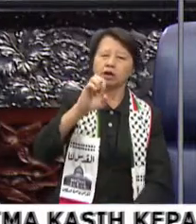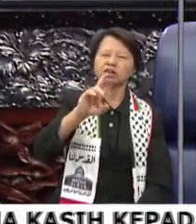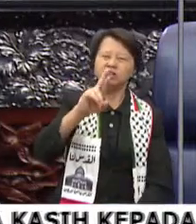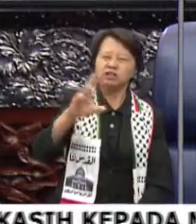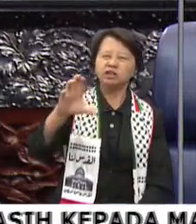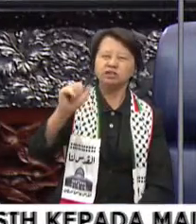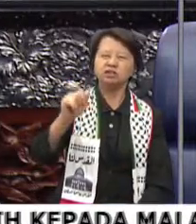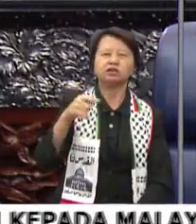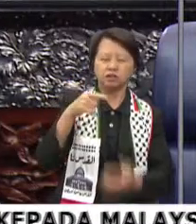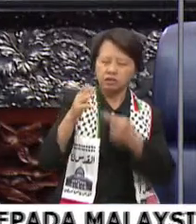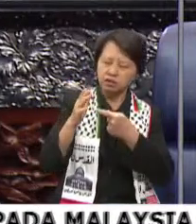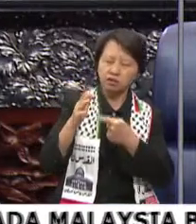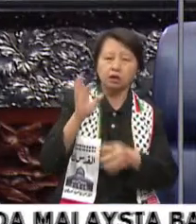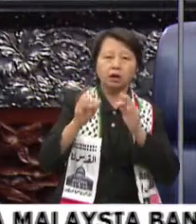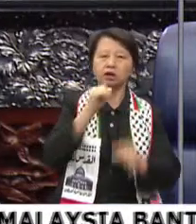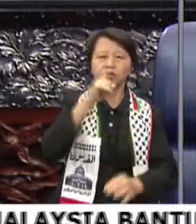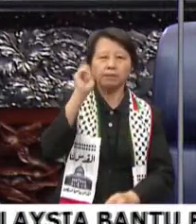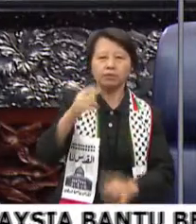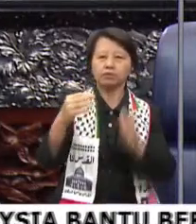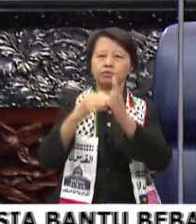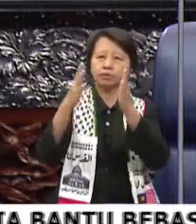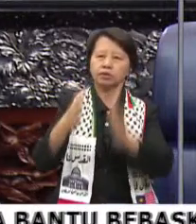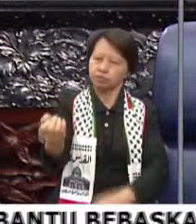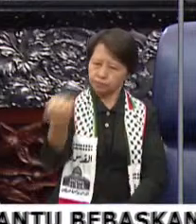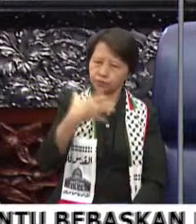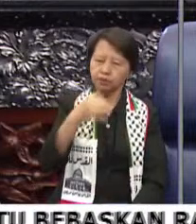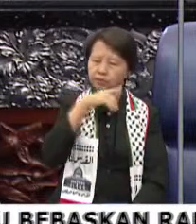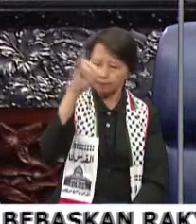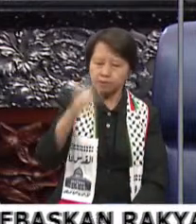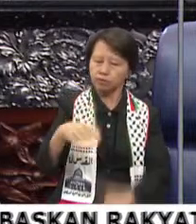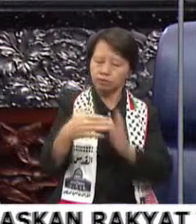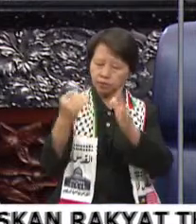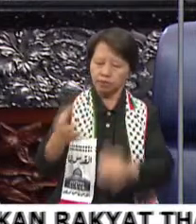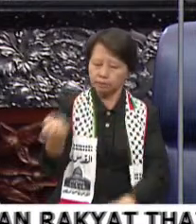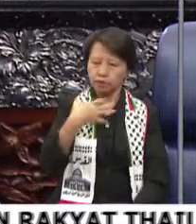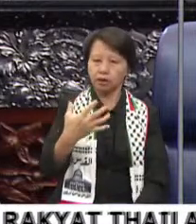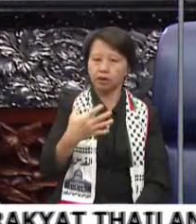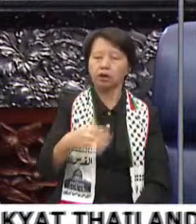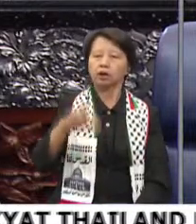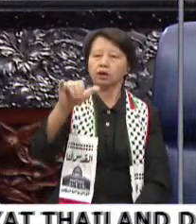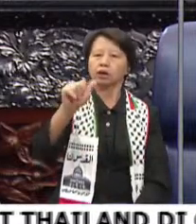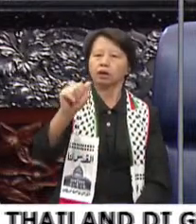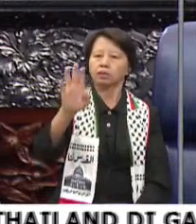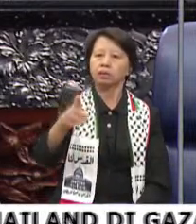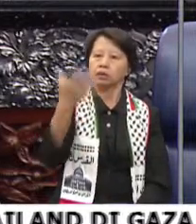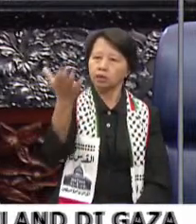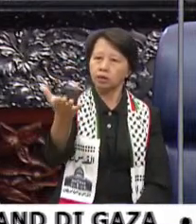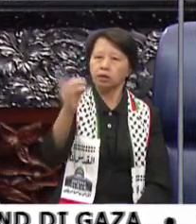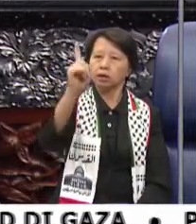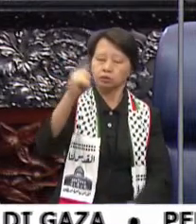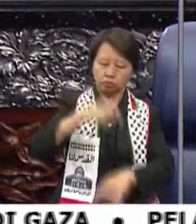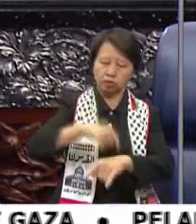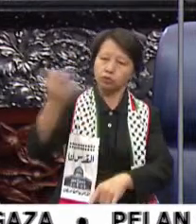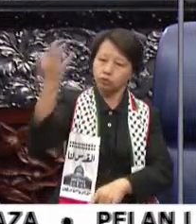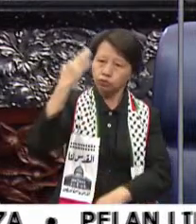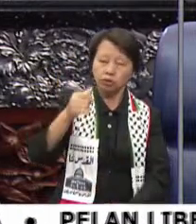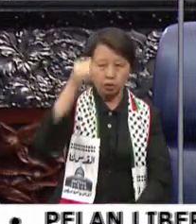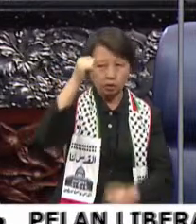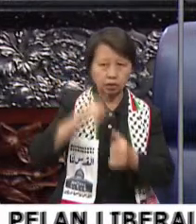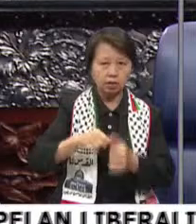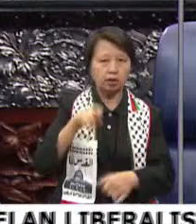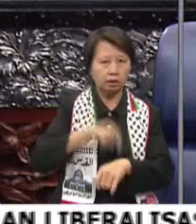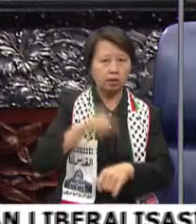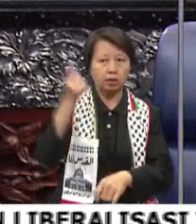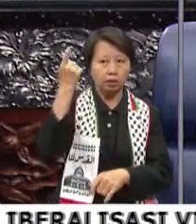ni kalau tak perlu pembangkang bagiahulah tak perlu pembangkang yangat berhormatun satu masa dulu saya ingat